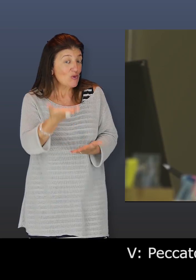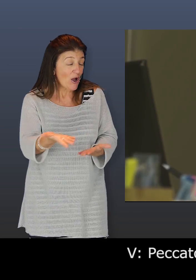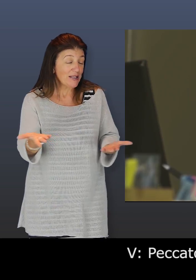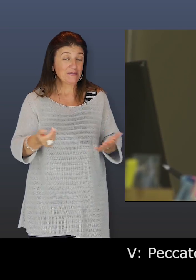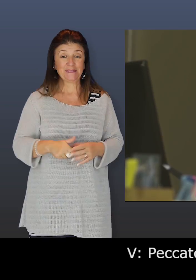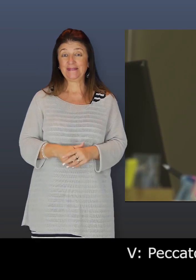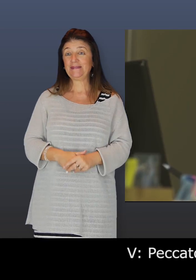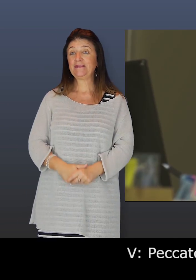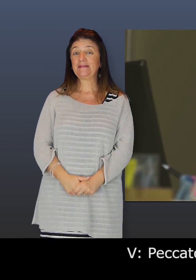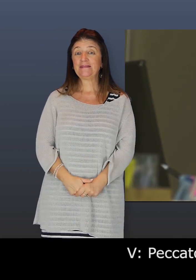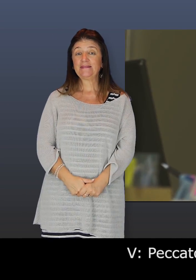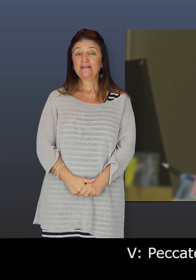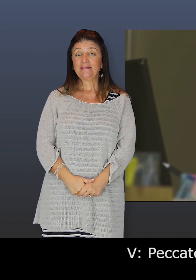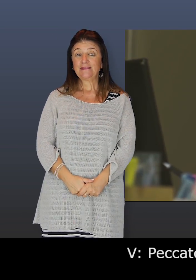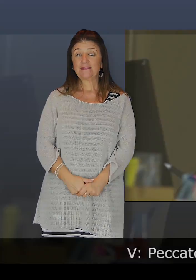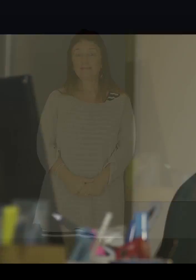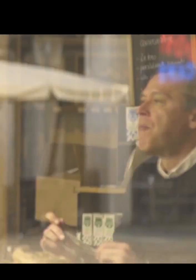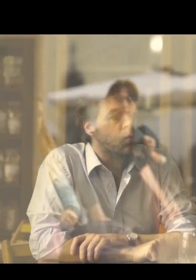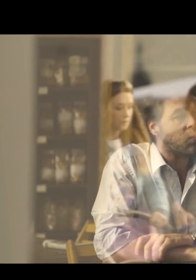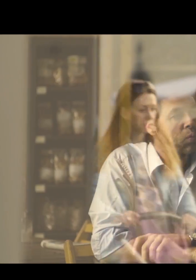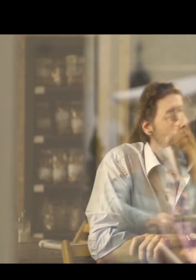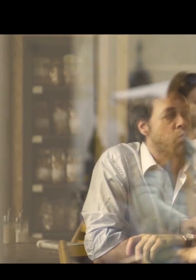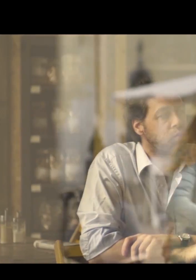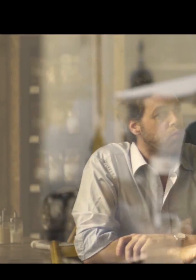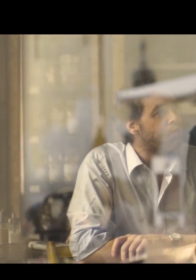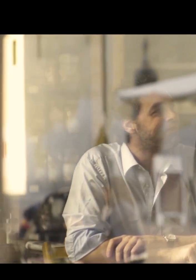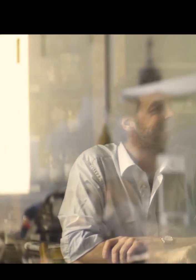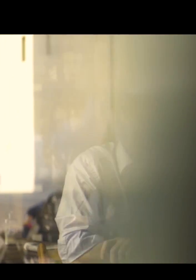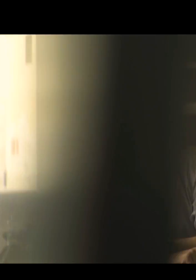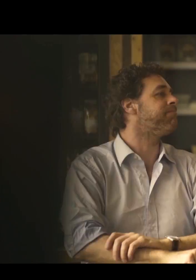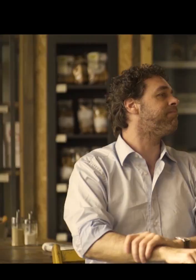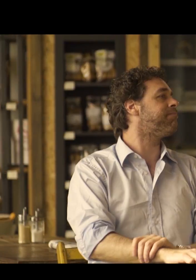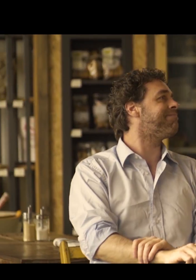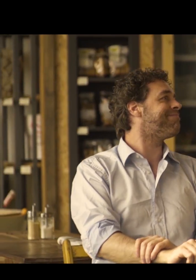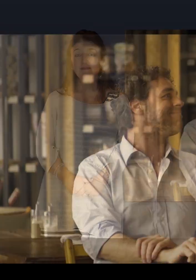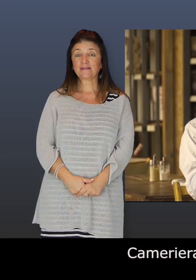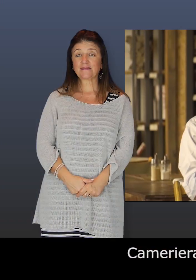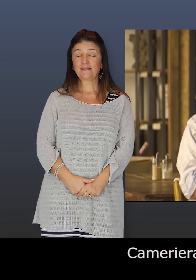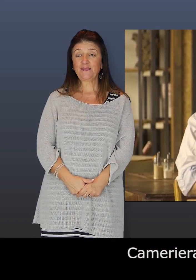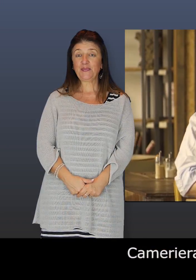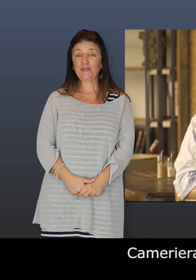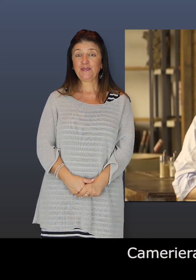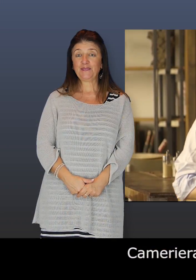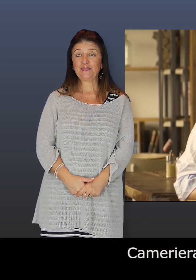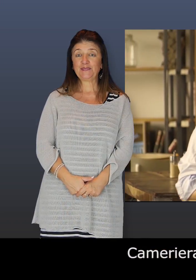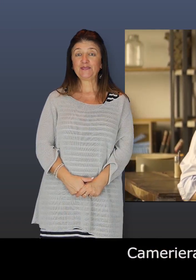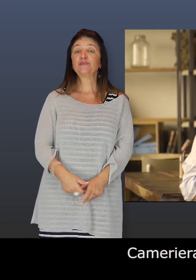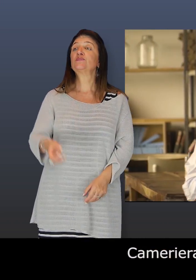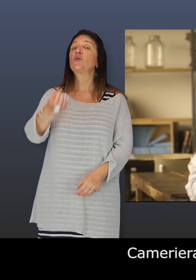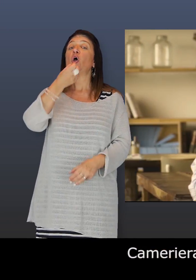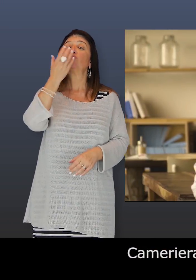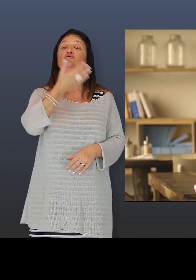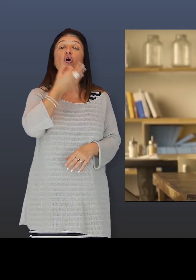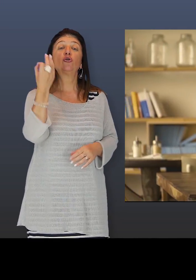Giovanni, a malincuore, si alza per uscire. Giovanni è seduto al tavolo di un ristorante. Buongiorno. Cosa le